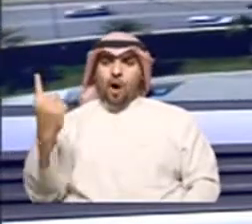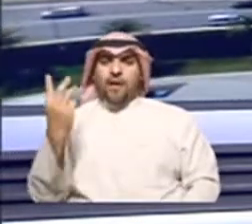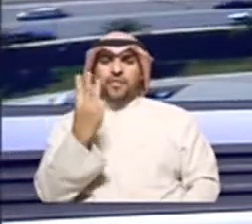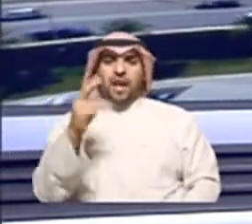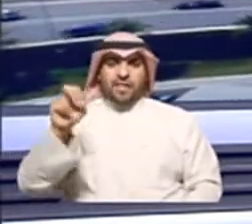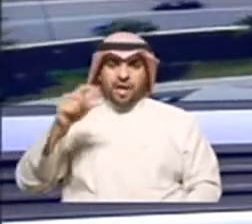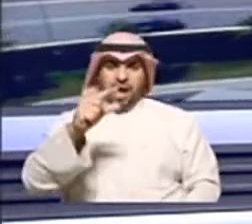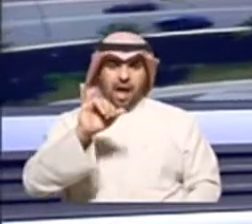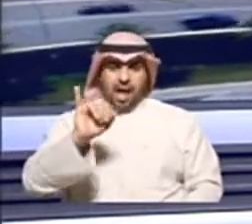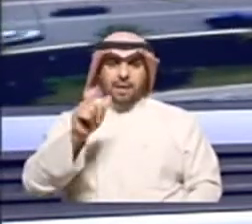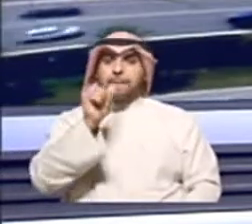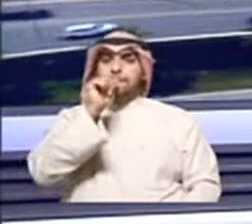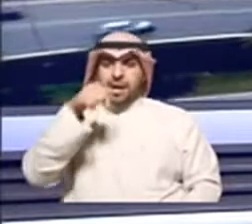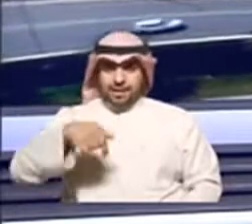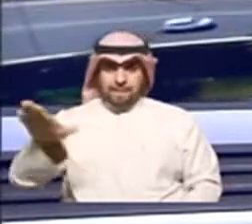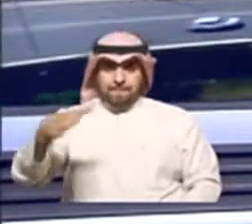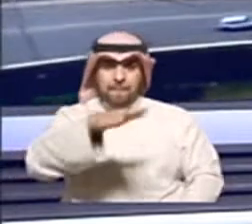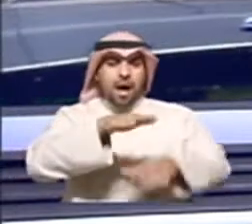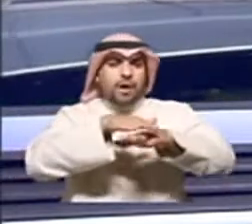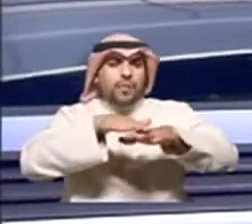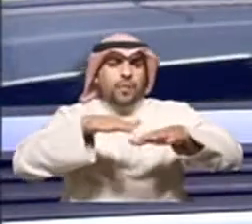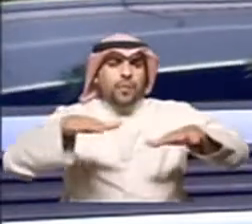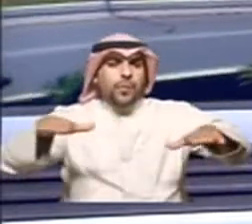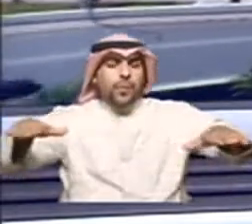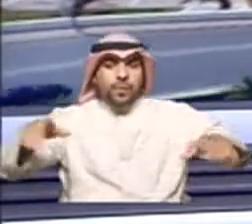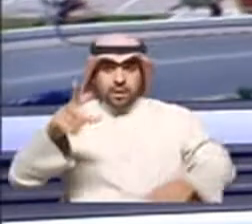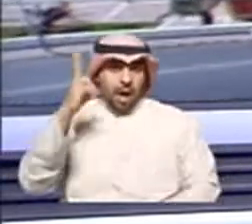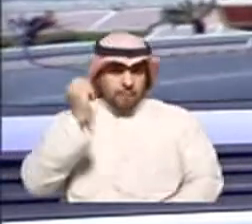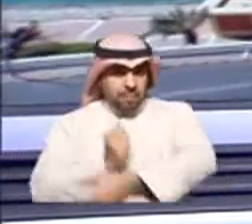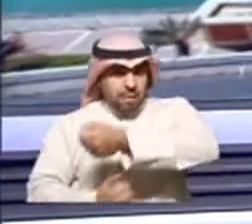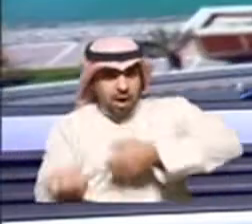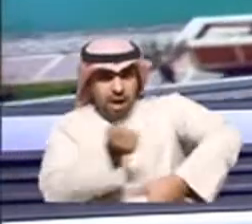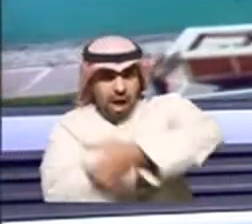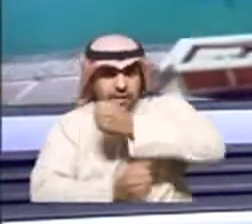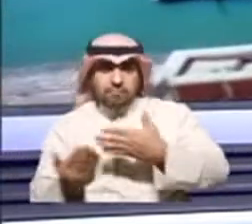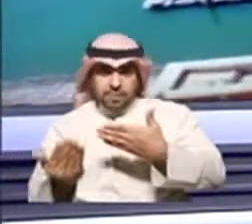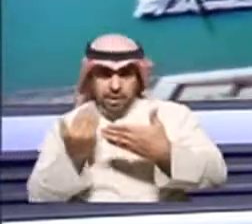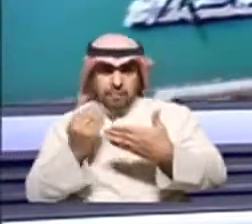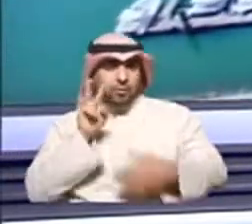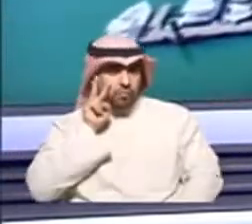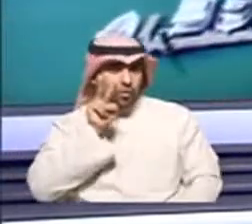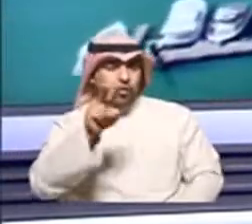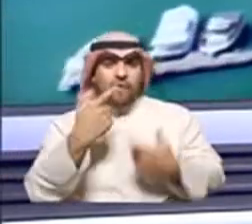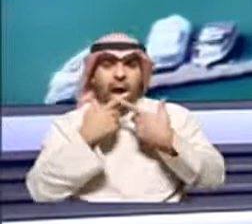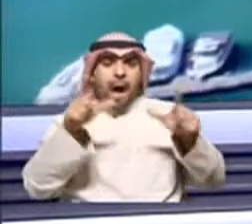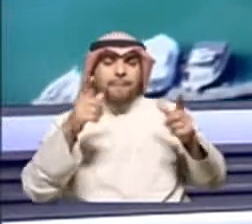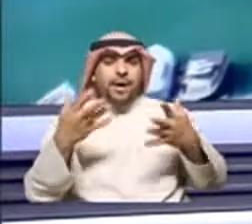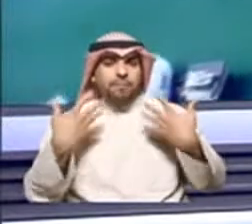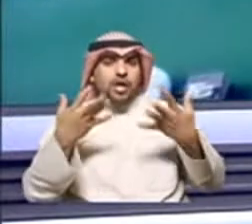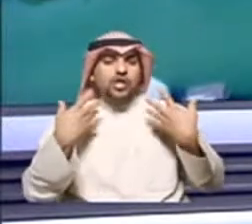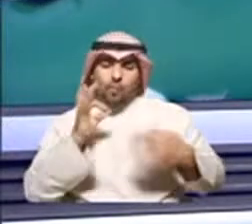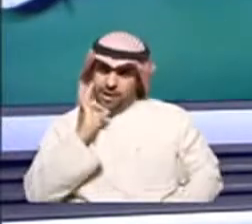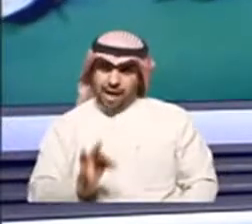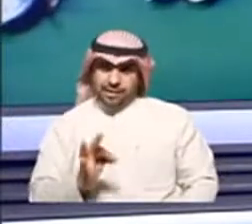فترات الفساد، لكن نتمنى من إخواننا الحداقة يتابعون النشرات الجوية بشكل مستمر، وخاصة سرعة الرياح لارتباطها بارتفاع الأمواج، وننصحهم